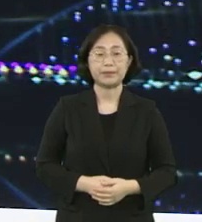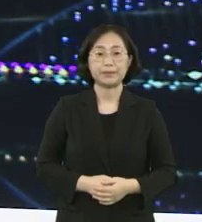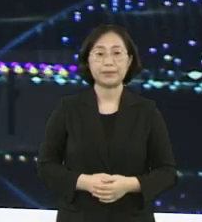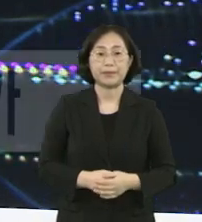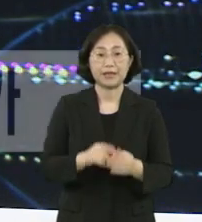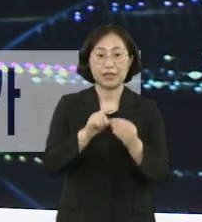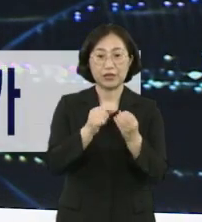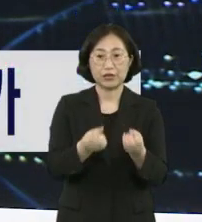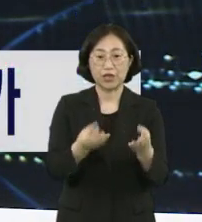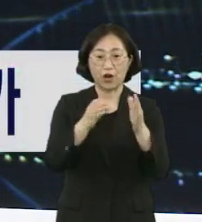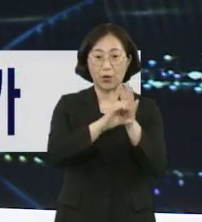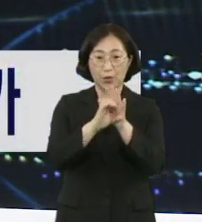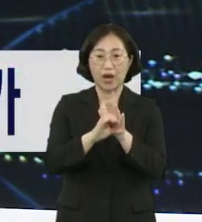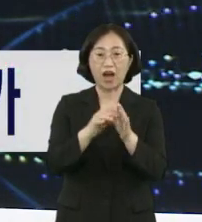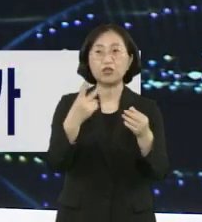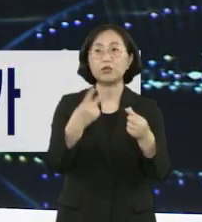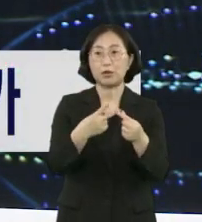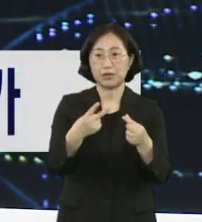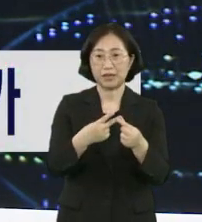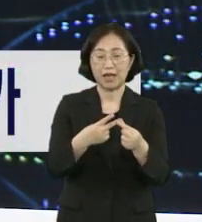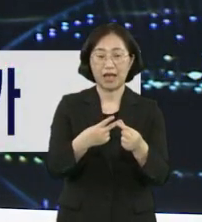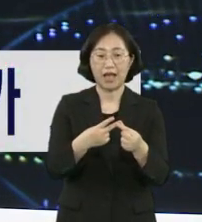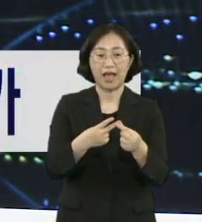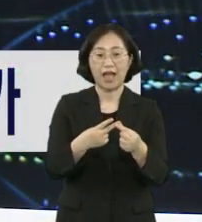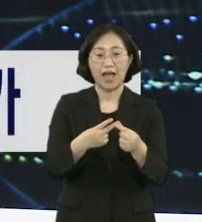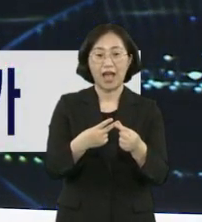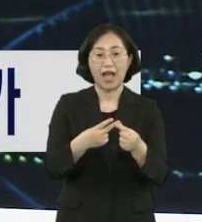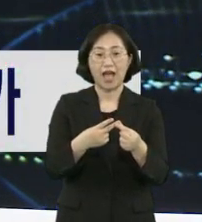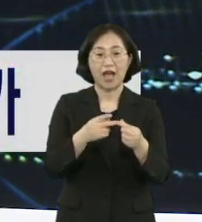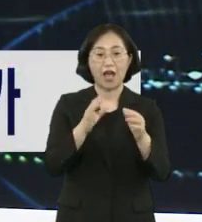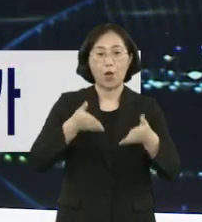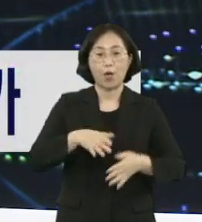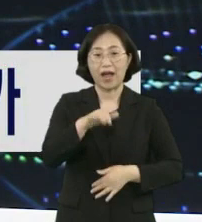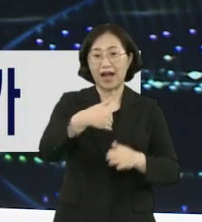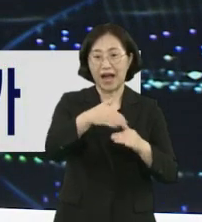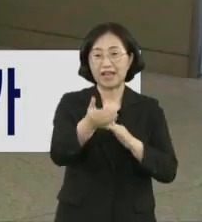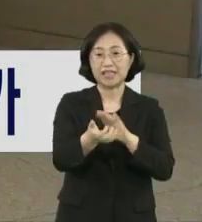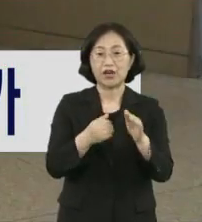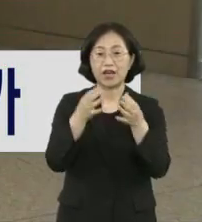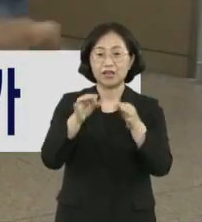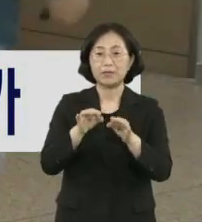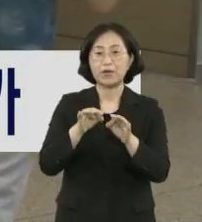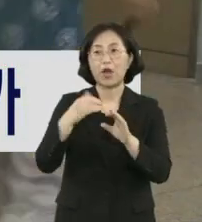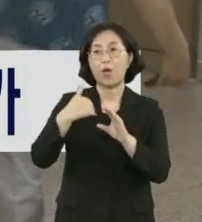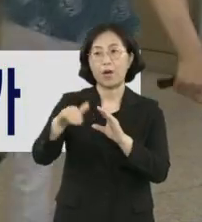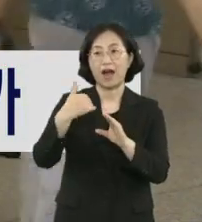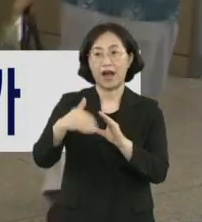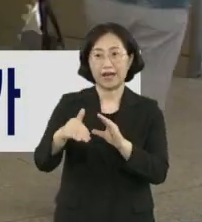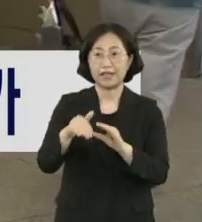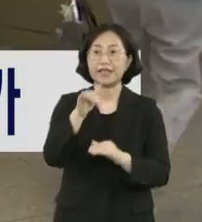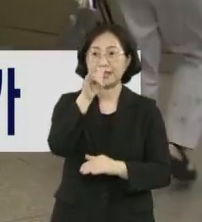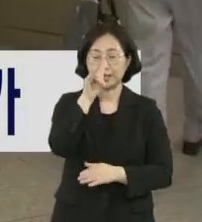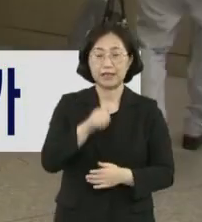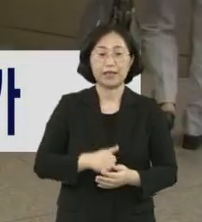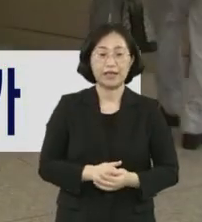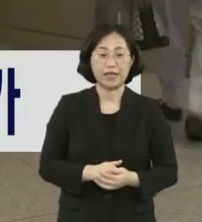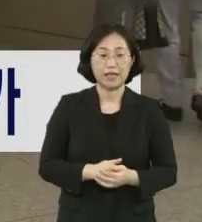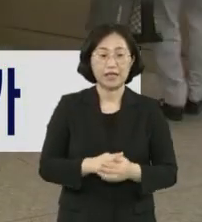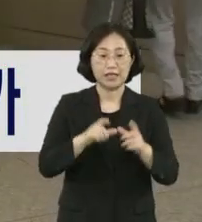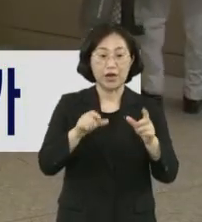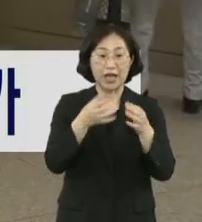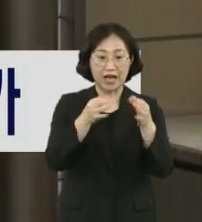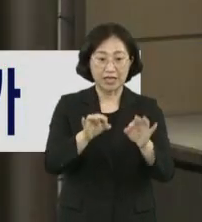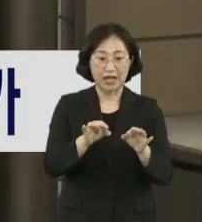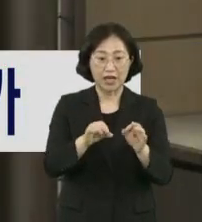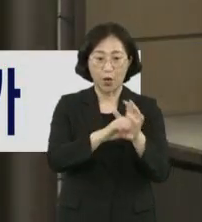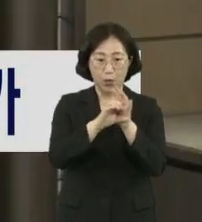비대면 추석 2년째를 맞아 귀성객들이 귀향 대신 금융기관을 통한 온라인 송금을 선택한 걸로 나타났습니다. 지역의 한